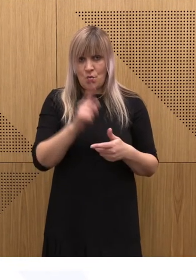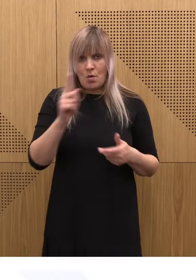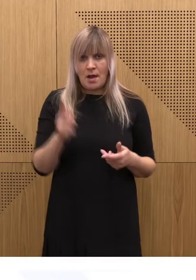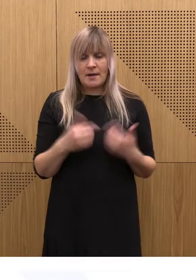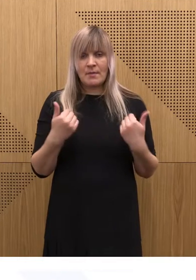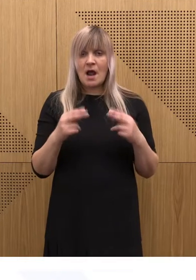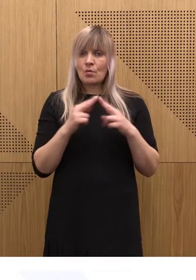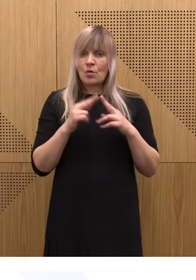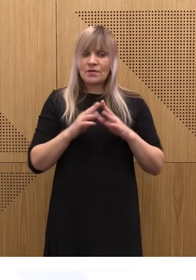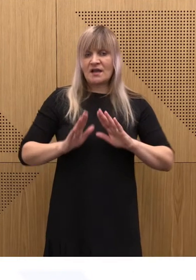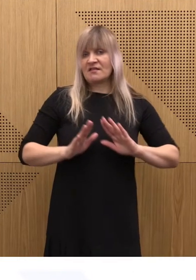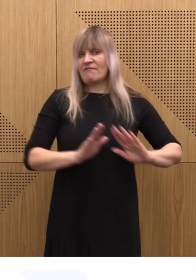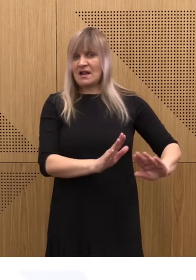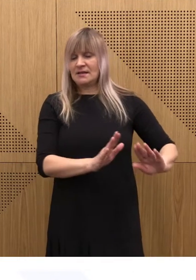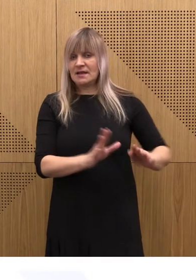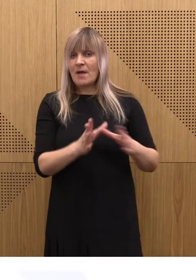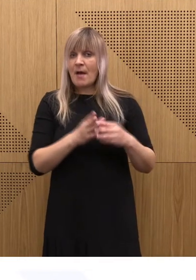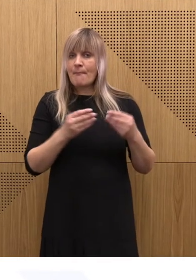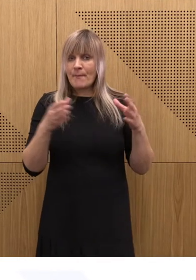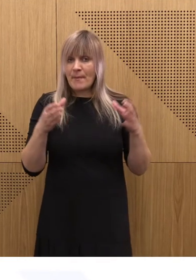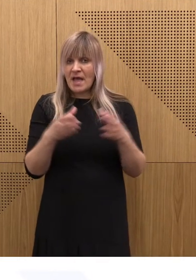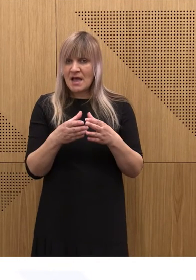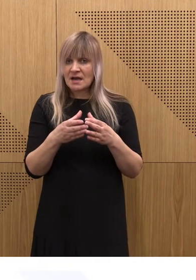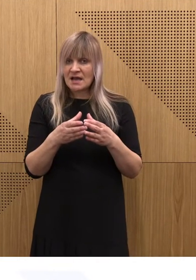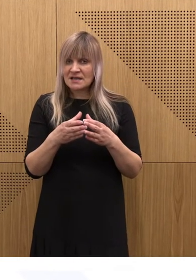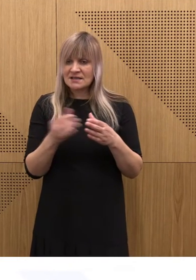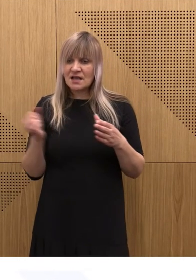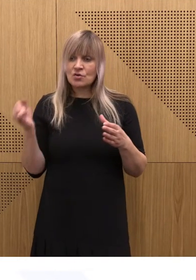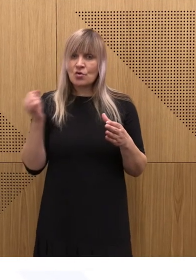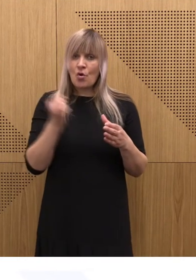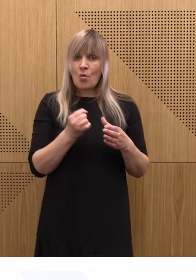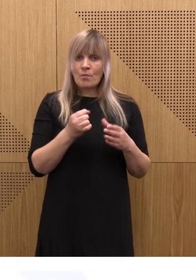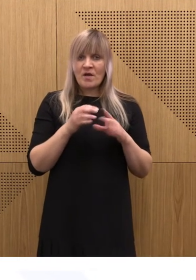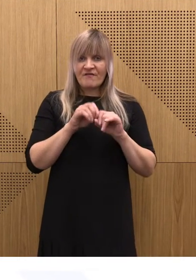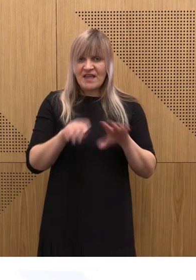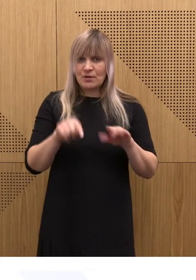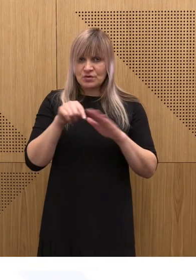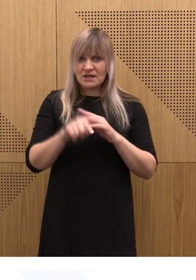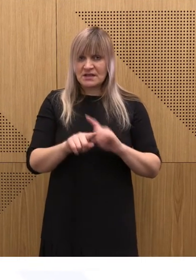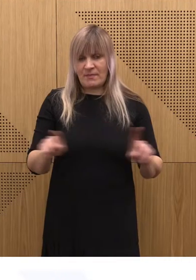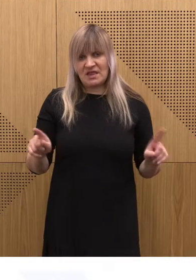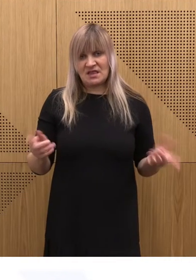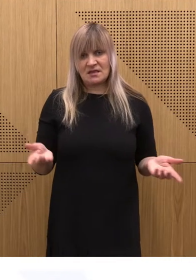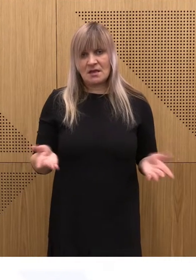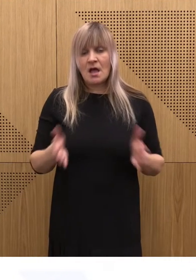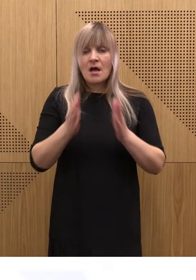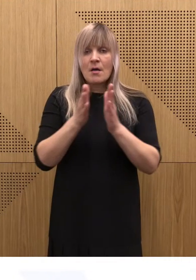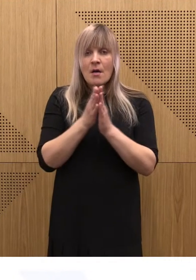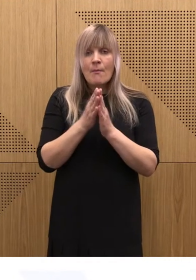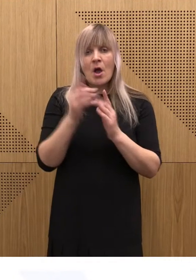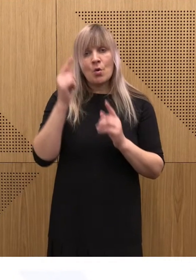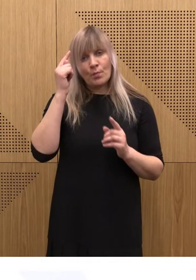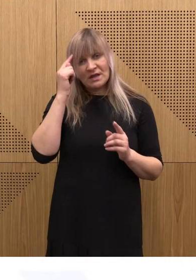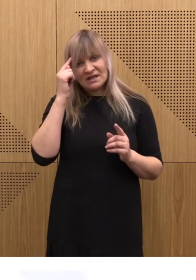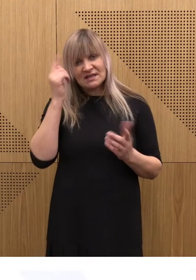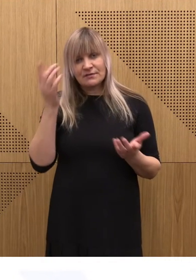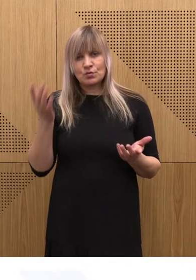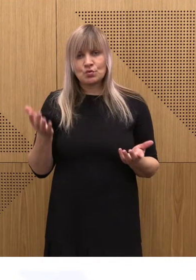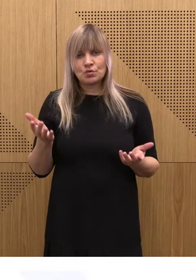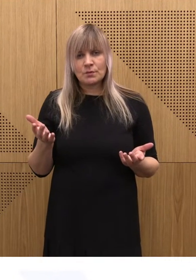praegu kontakte välgime ja sina pereringi ka ei too seda viirust sisse. Nii et palun mõistust,